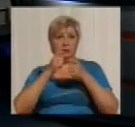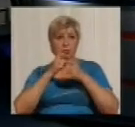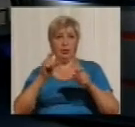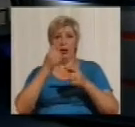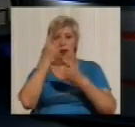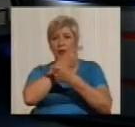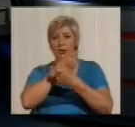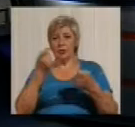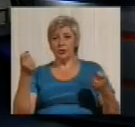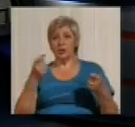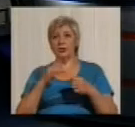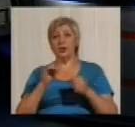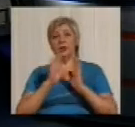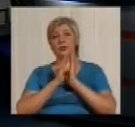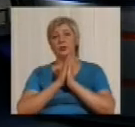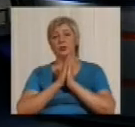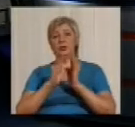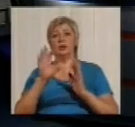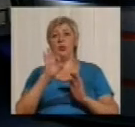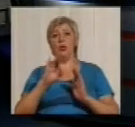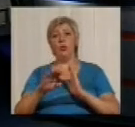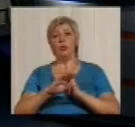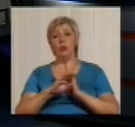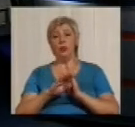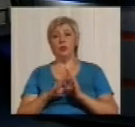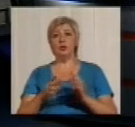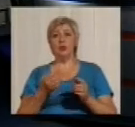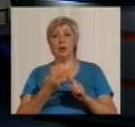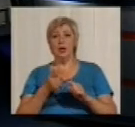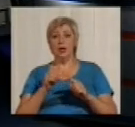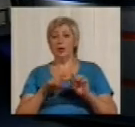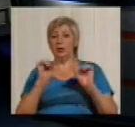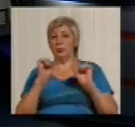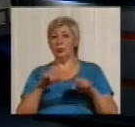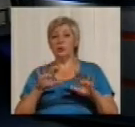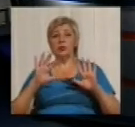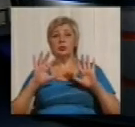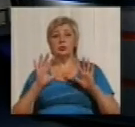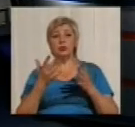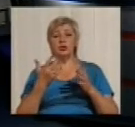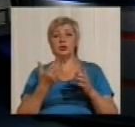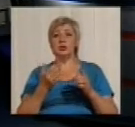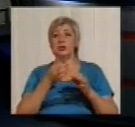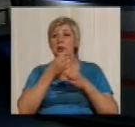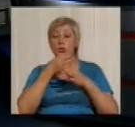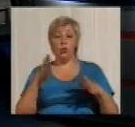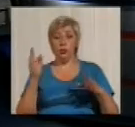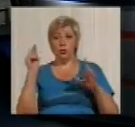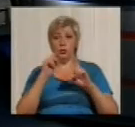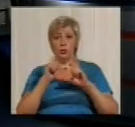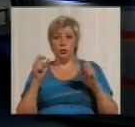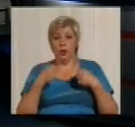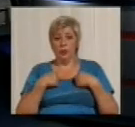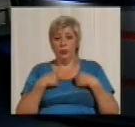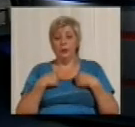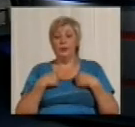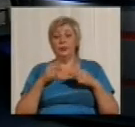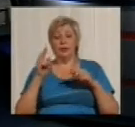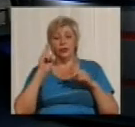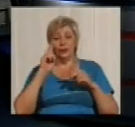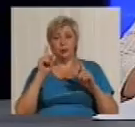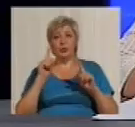просимо допомоги. Да, общественность города, чтобы... Это может случиться с любой школы. Мы тоже не думали, что это с нами когда-то случится. На цьому